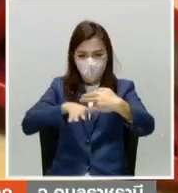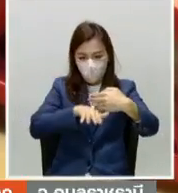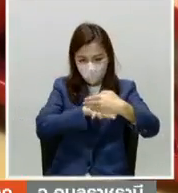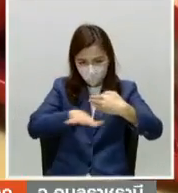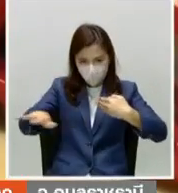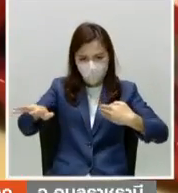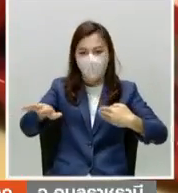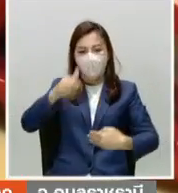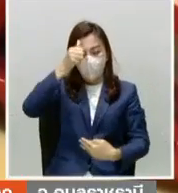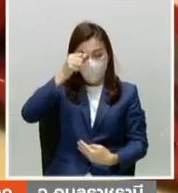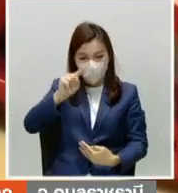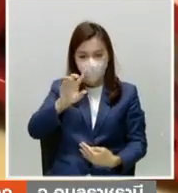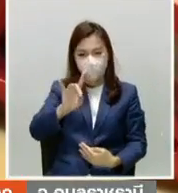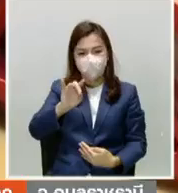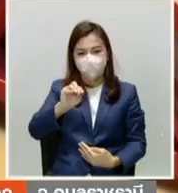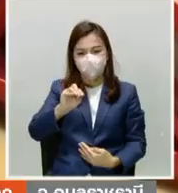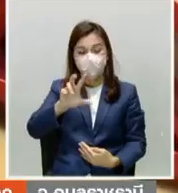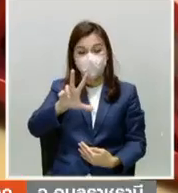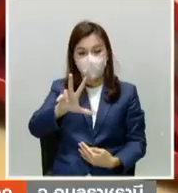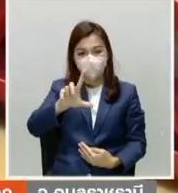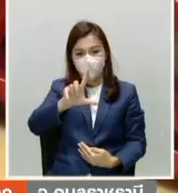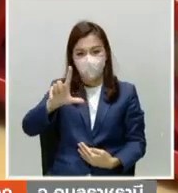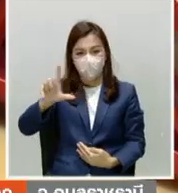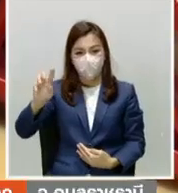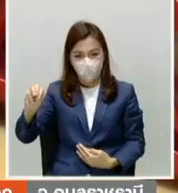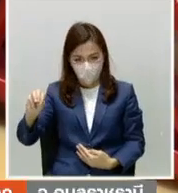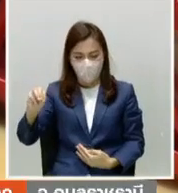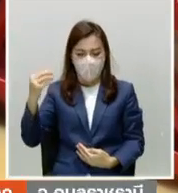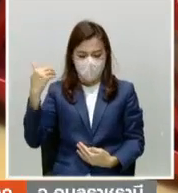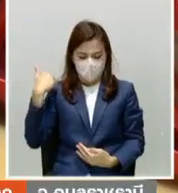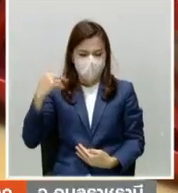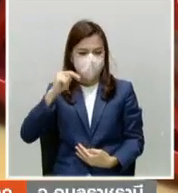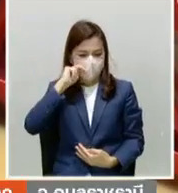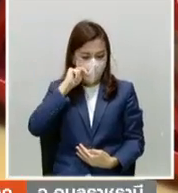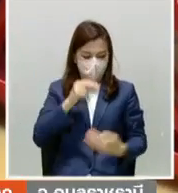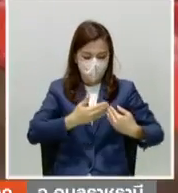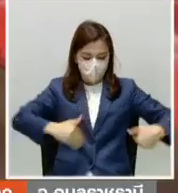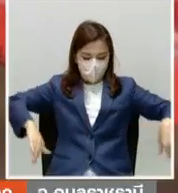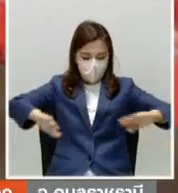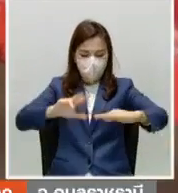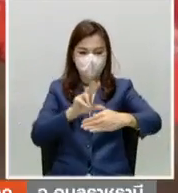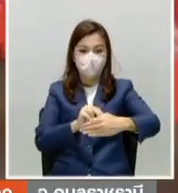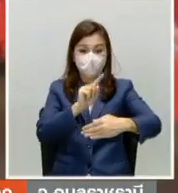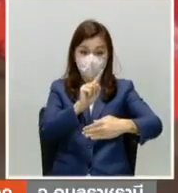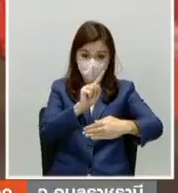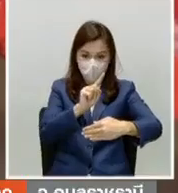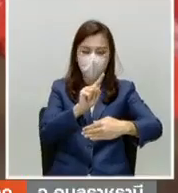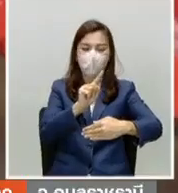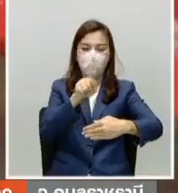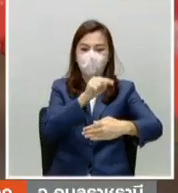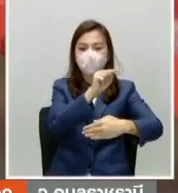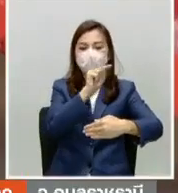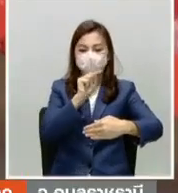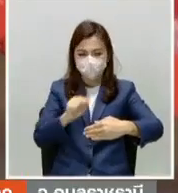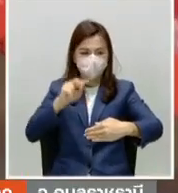ล้านลูกบาศก์เมตรหลังระดับน้ำเหนือเขื่อนคิดเป็นร้อยละ131ของความจุก็คือมีน้ำเหนือแล้วก็น้ำฝนในพื้นที่เนี่ยไหลลงมารว